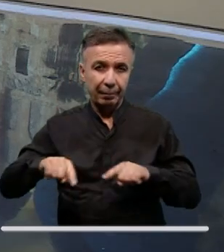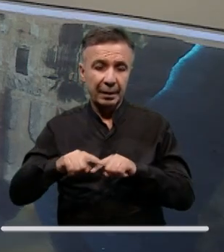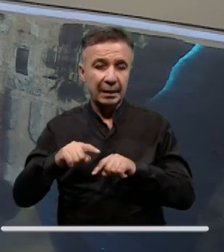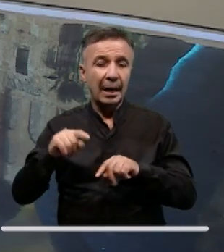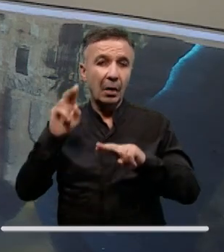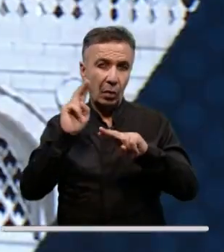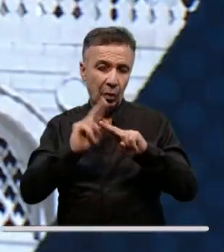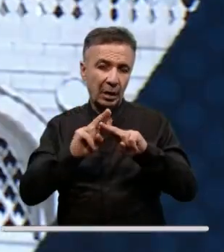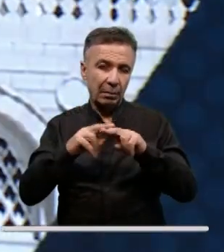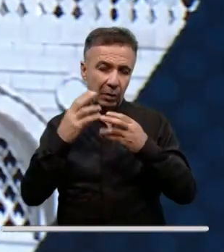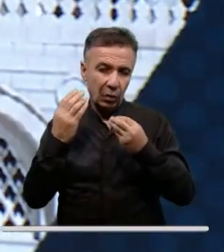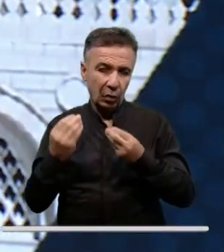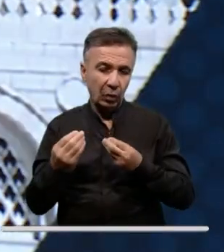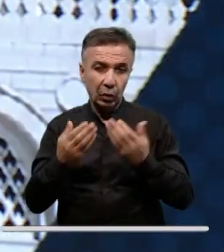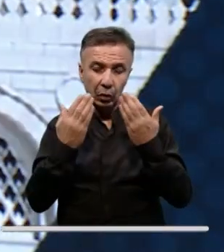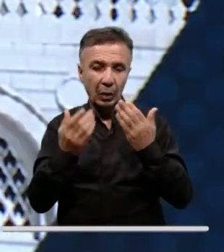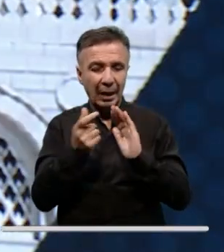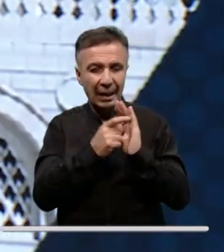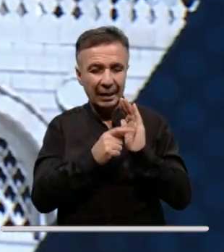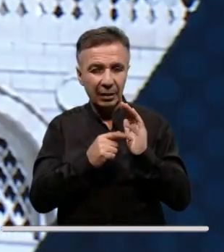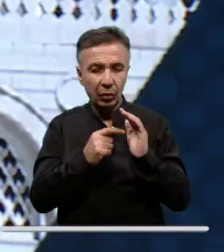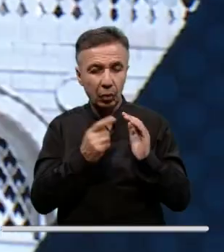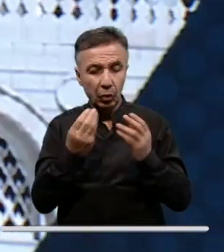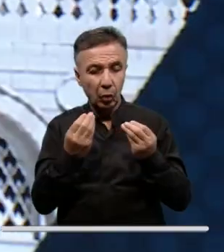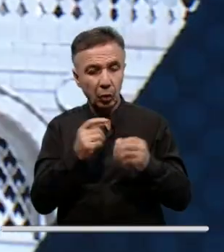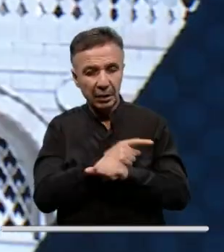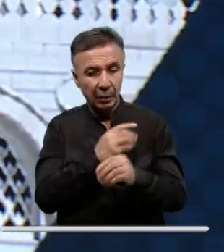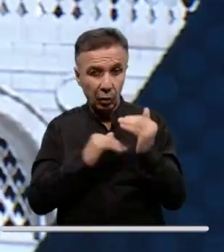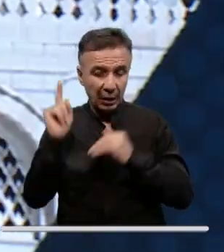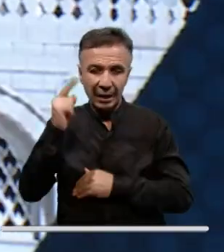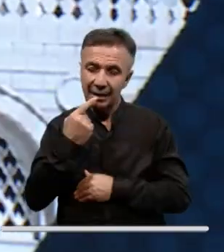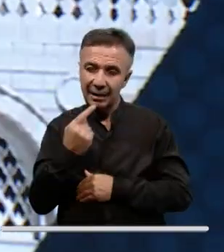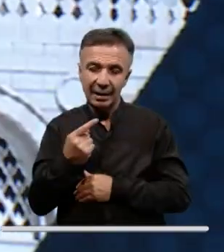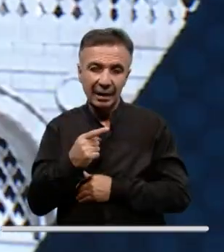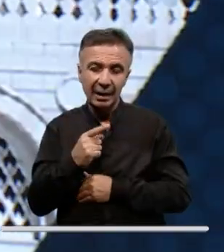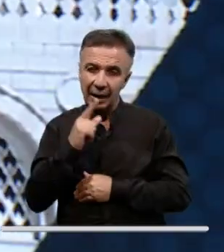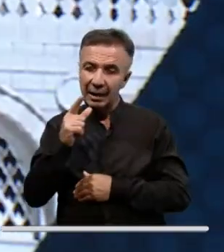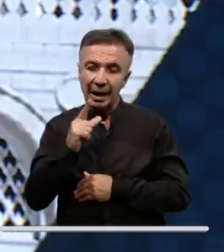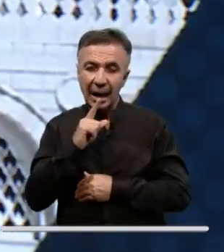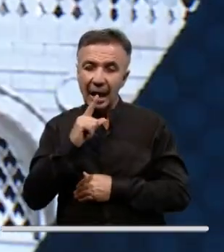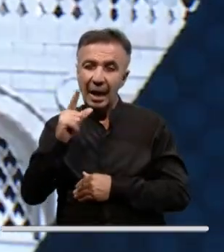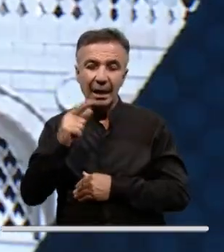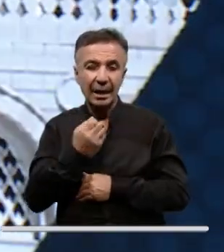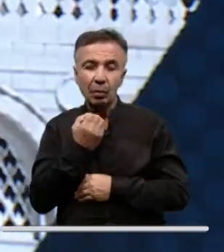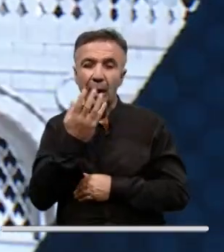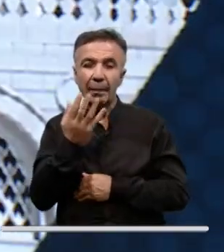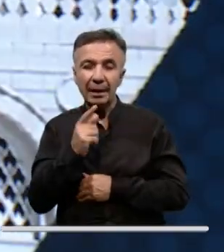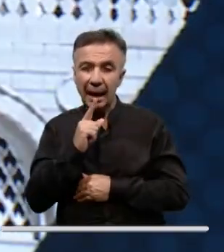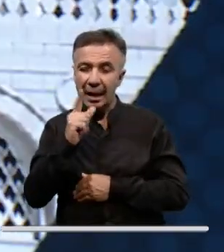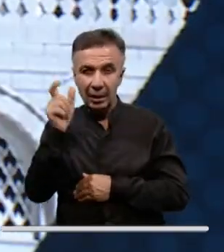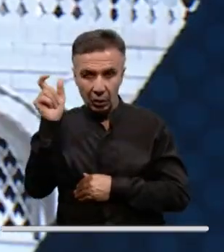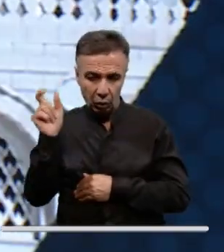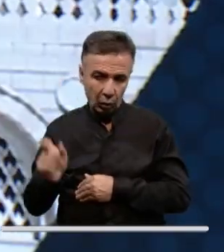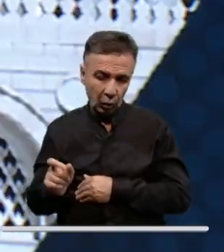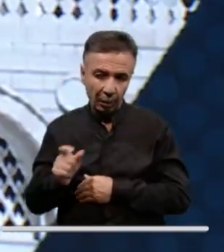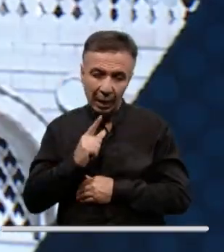olduğu dua ayetleridir çoğu yerde Yüce Rabbimiz buyurur ki de ki ey kulum de ki ey Muhammed de ki ey peygamber